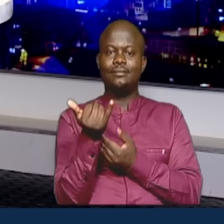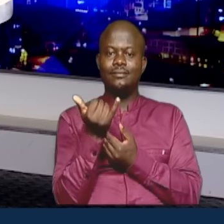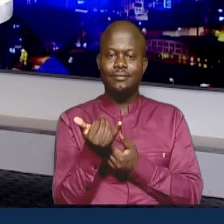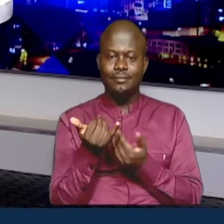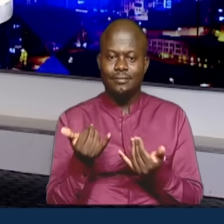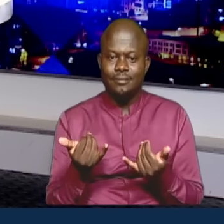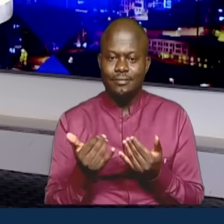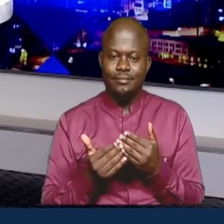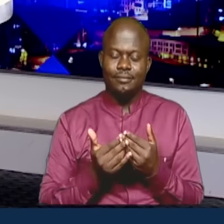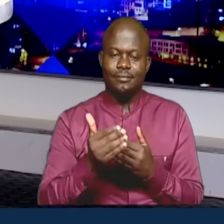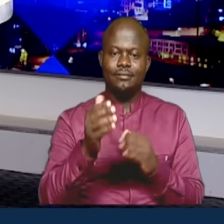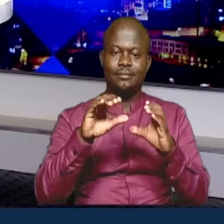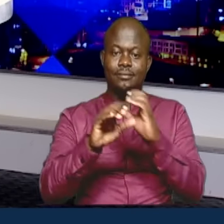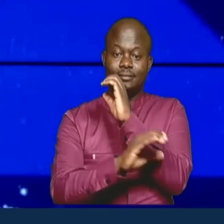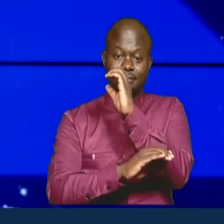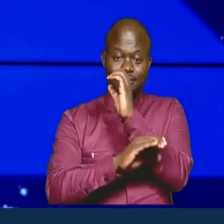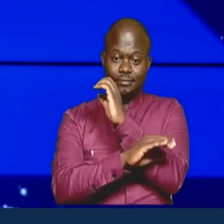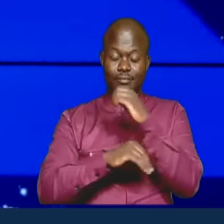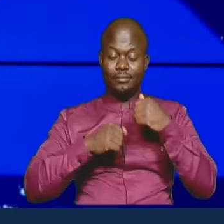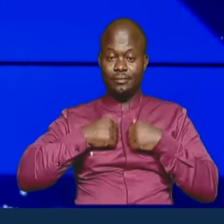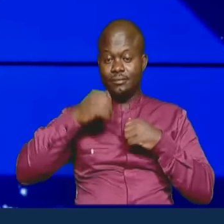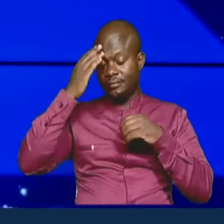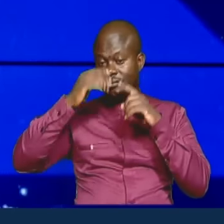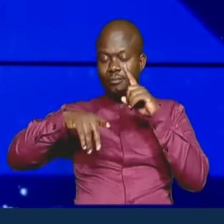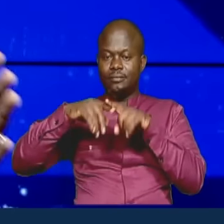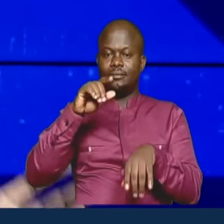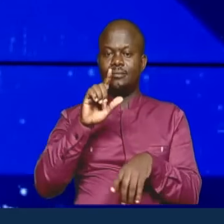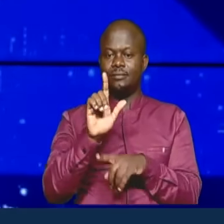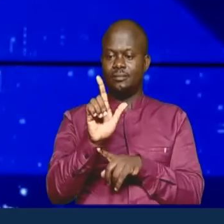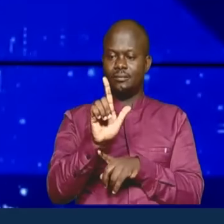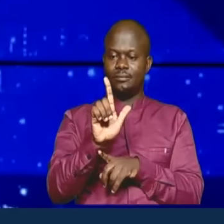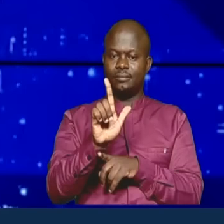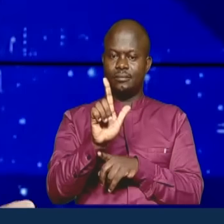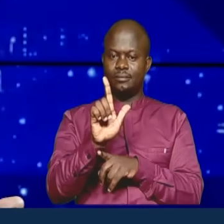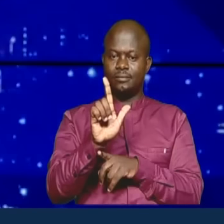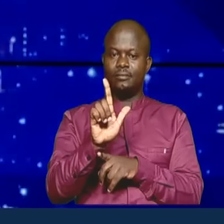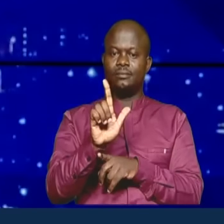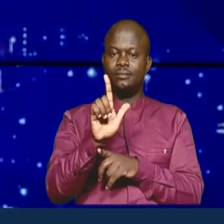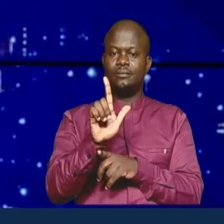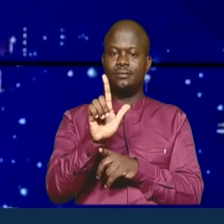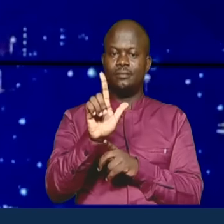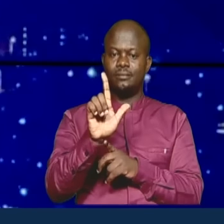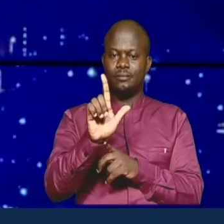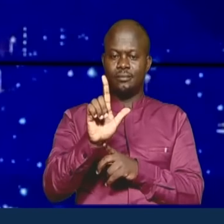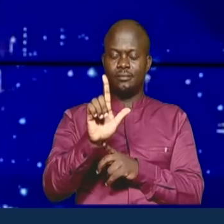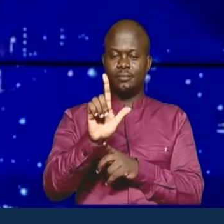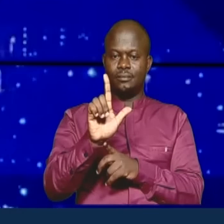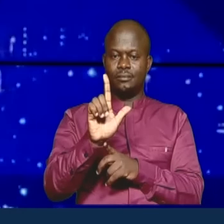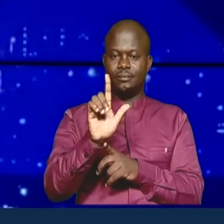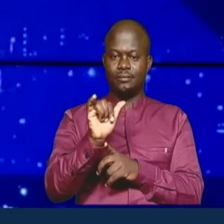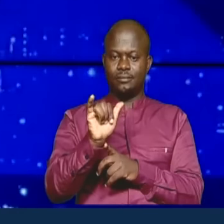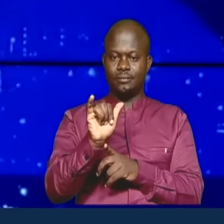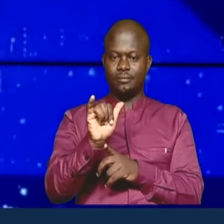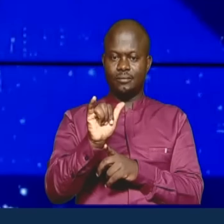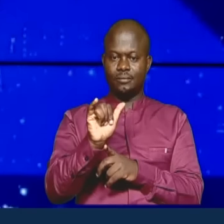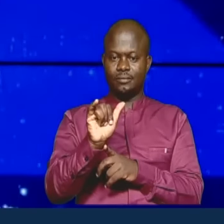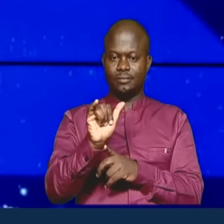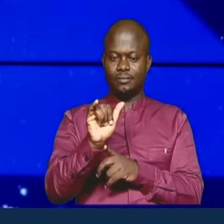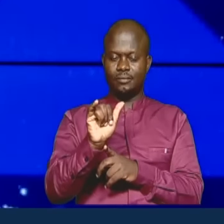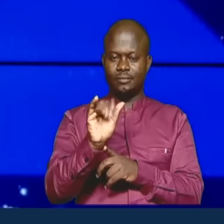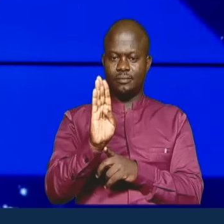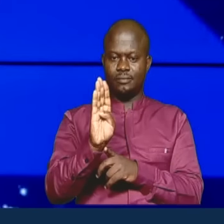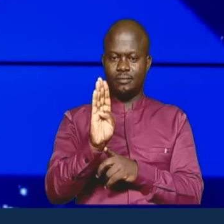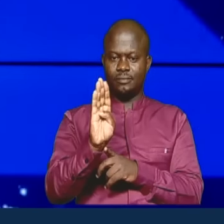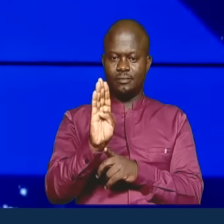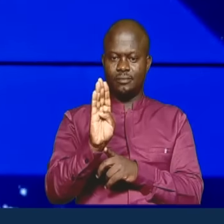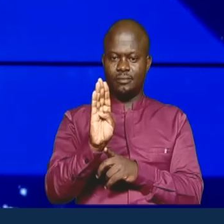mudi y'amavubi kwera ko gutsinda ikipe y'igihugu ya Libya ku wa kane tugasaba ko Nigeria yatsinze Bene nibura twazakina umukino wa nyuma hari